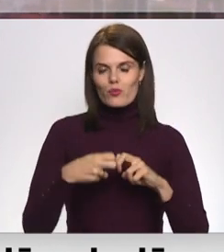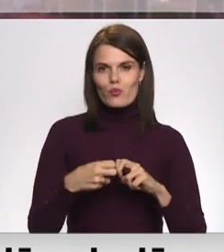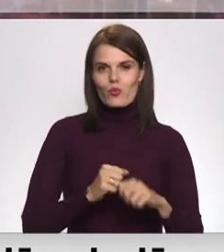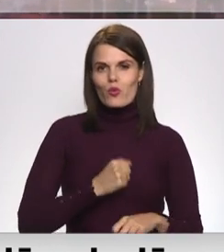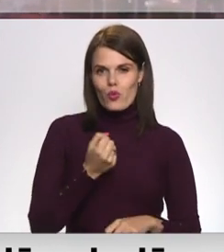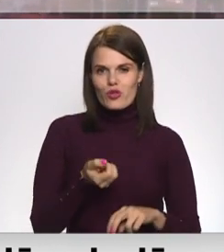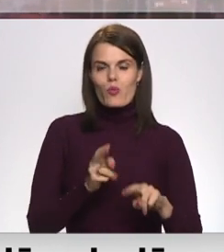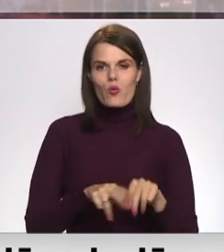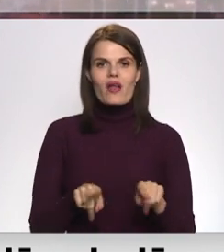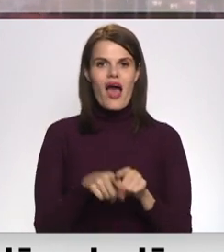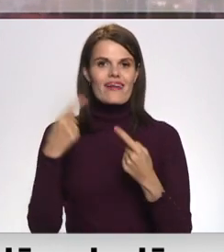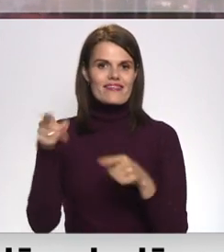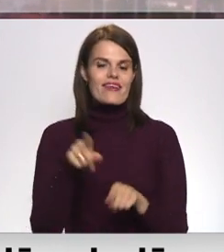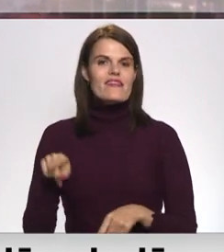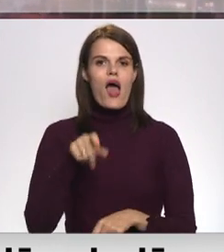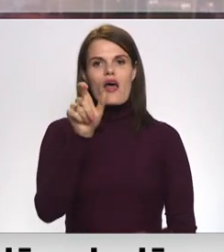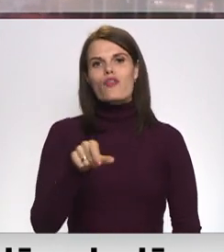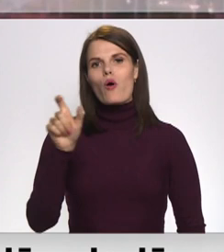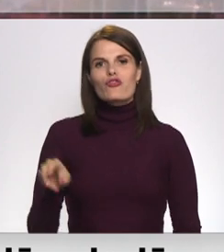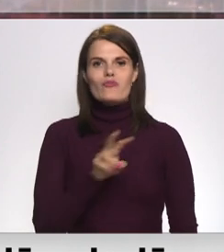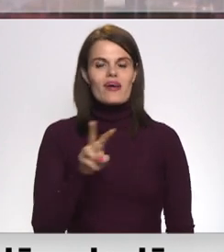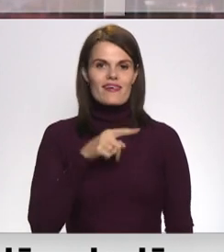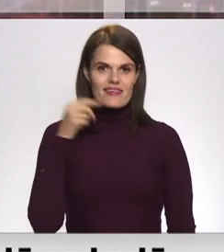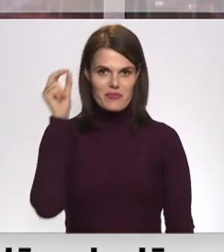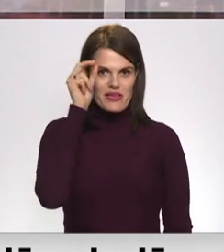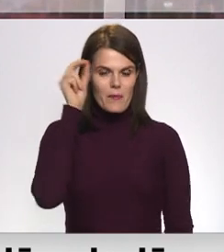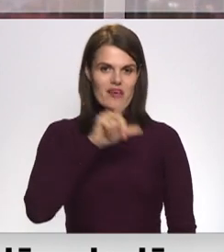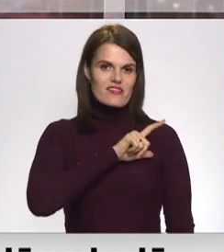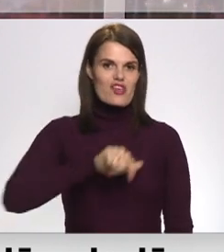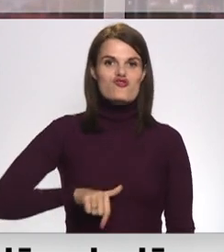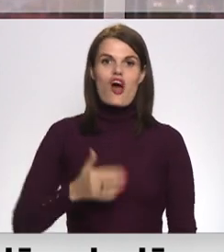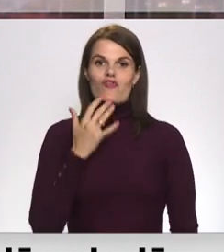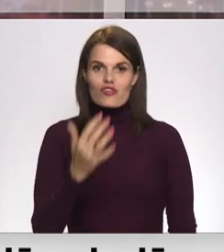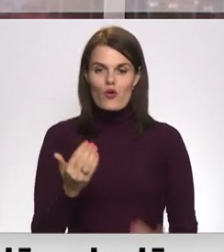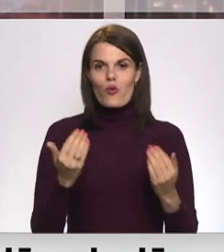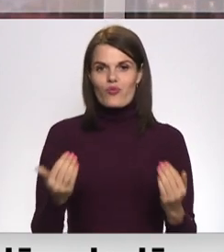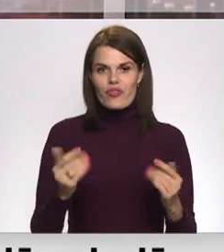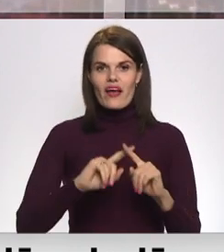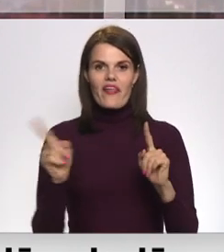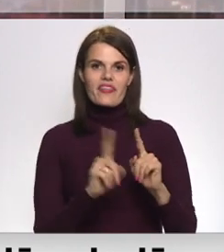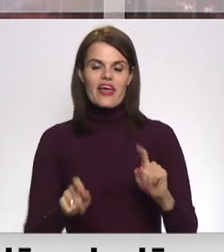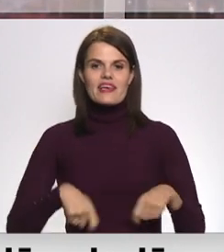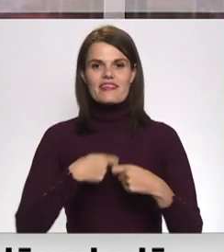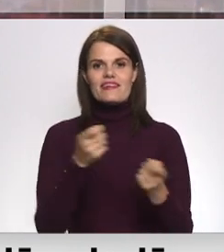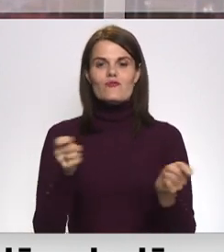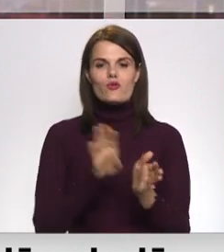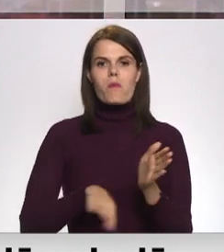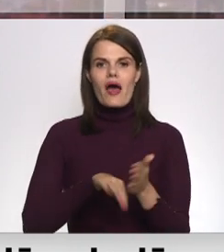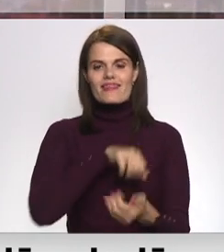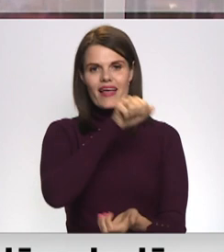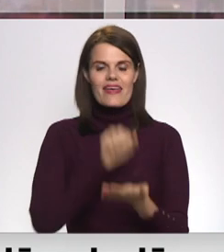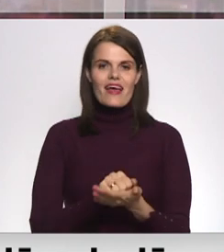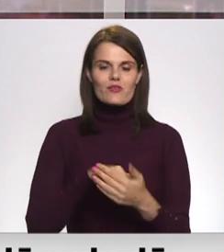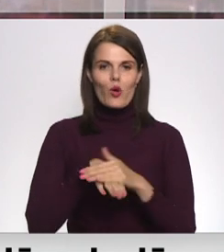arī citautiešiem, kas vēlas iemācīties latviešu valodu. Un pašlaik teksti izdot parastajā iespiedu drukā, taču